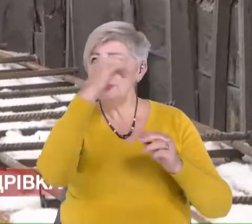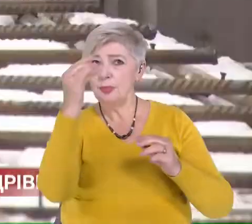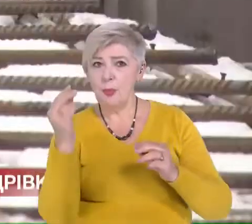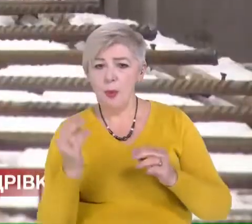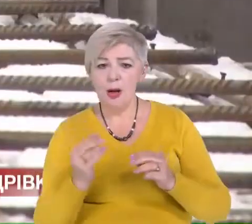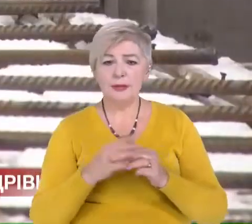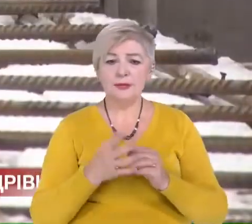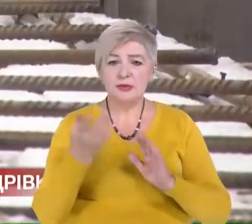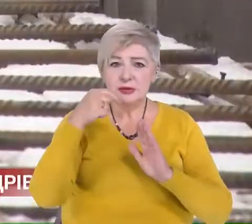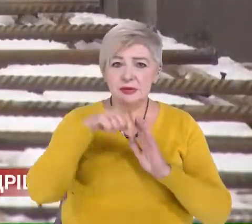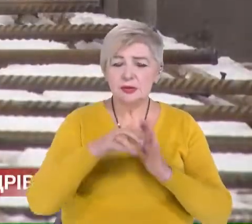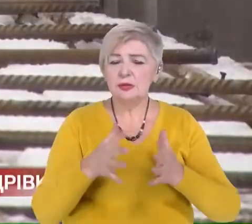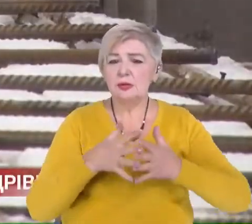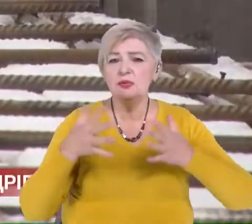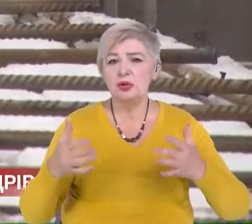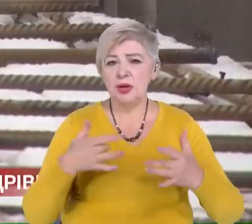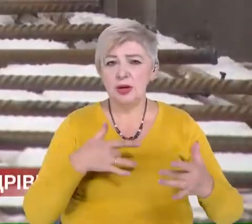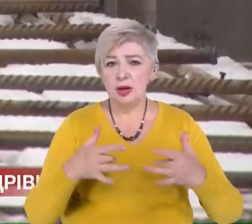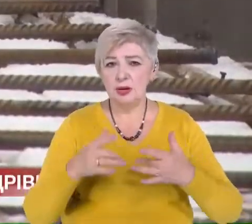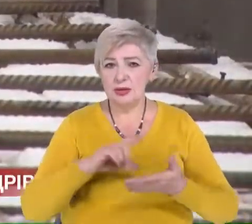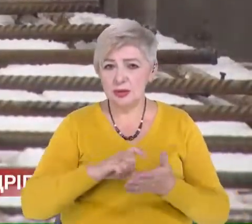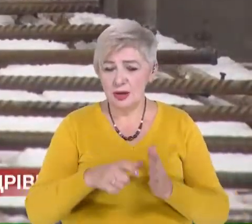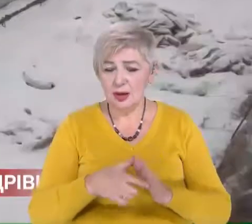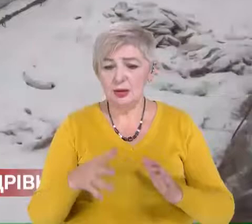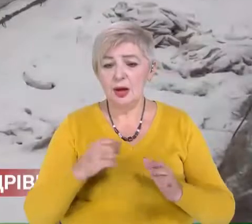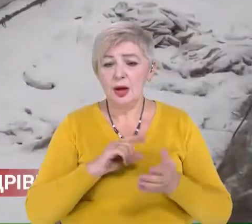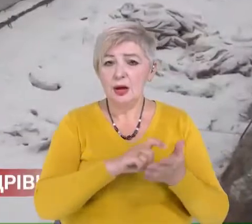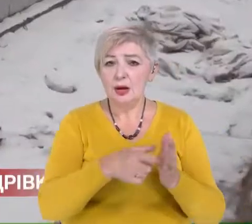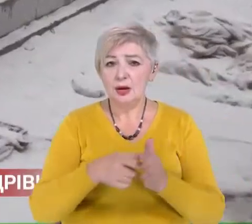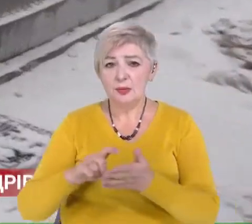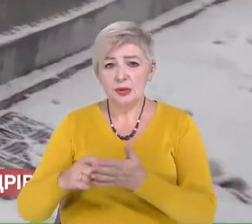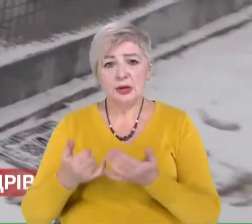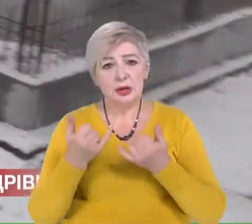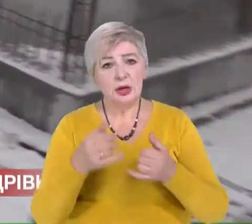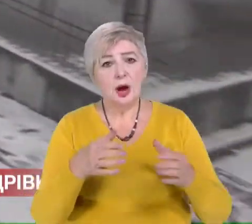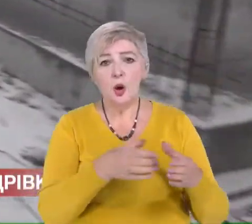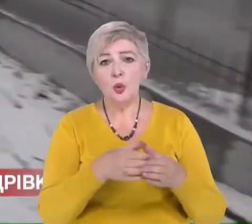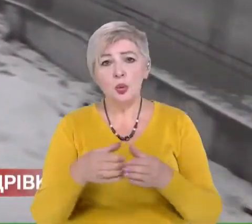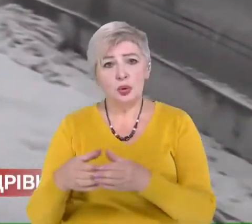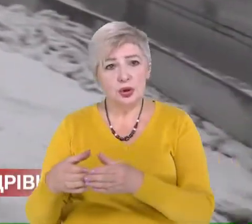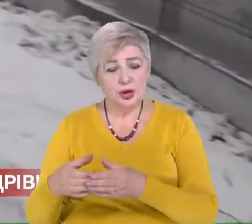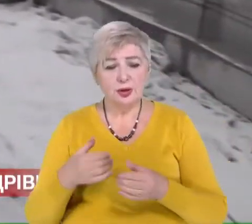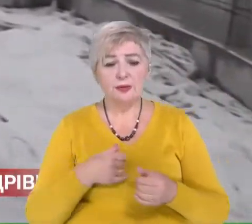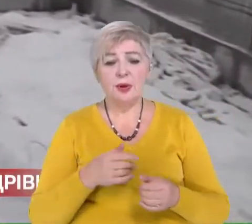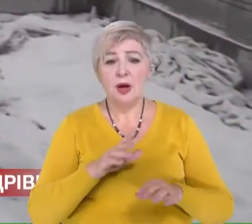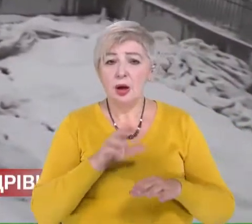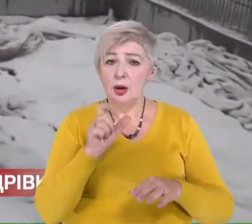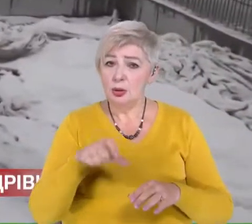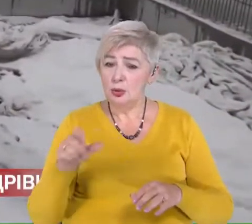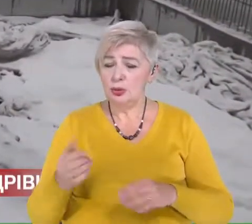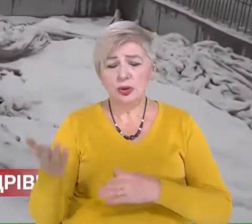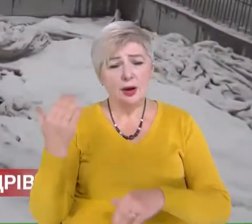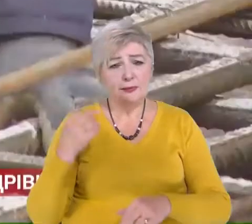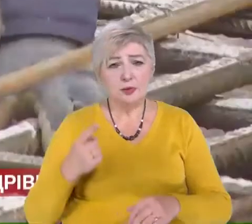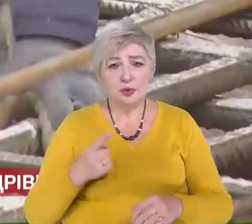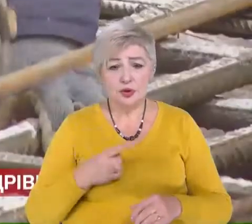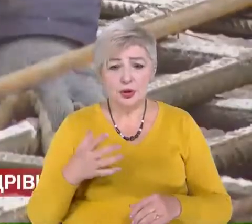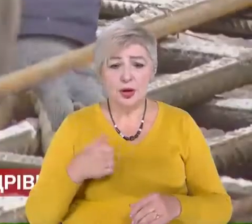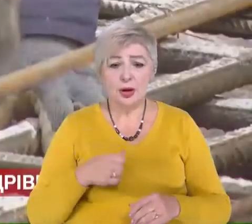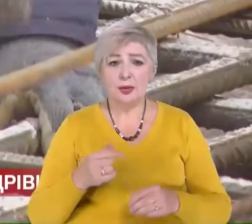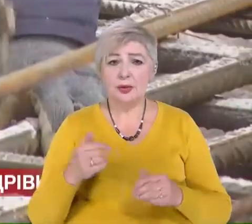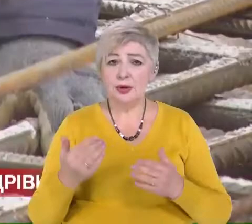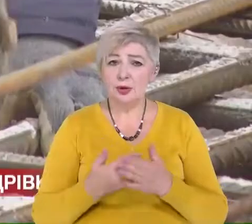Усередині велика зала і кілька приміщень для дитячих гуртків. Місцеві давно чекають на палац культури, бо у громаді